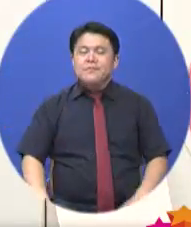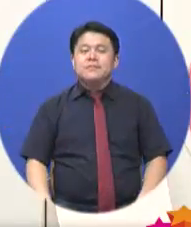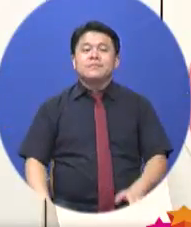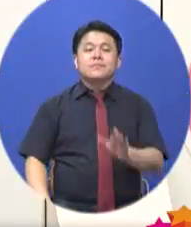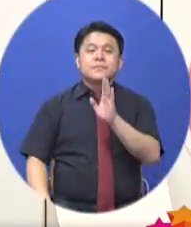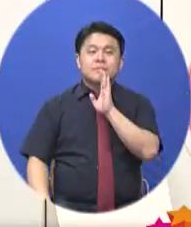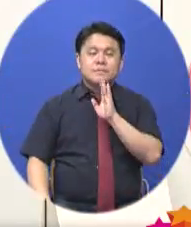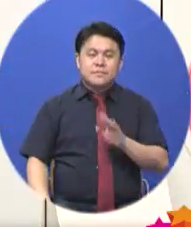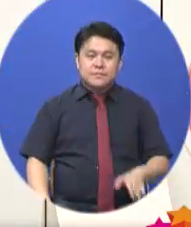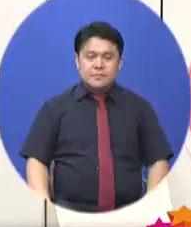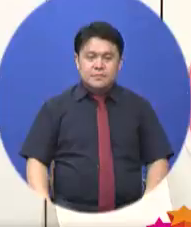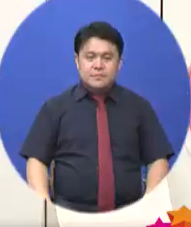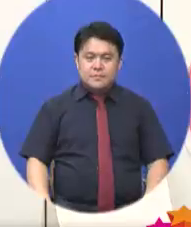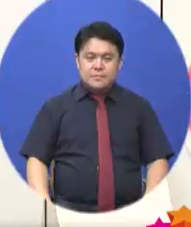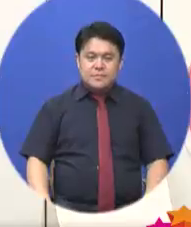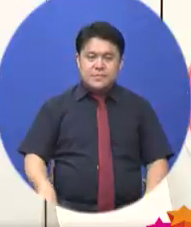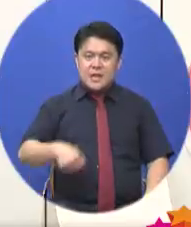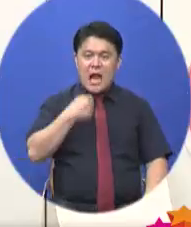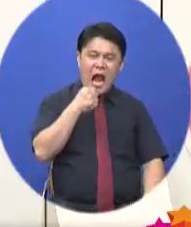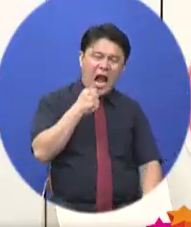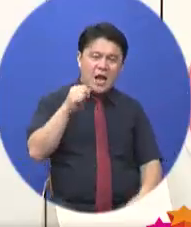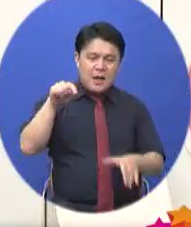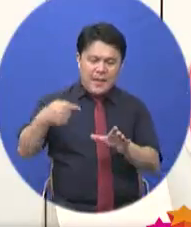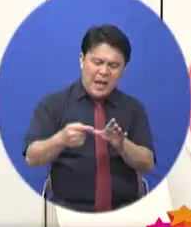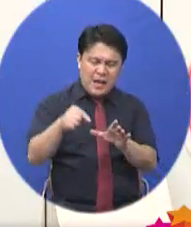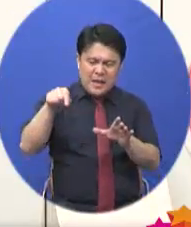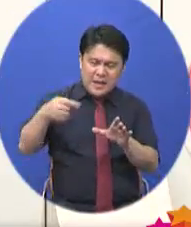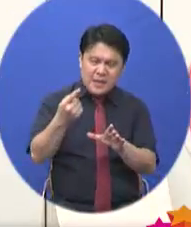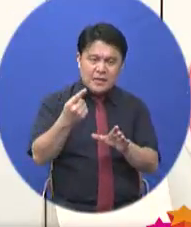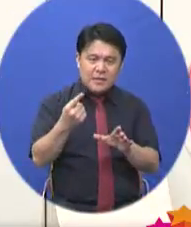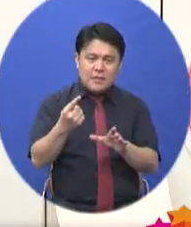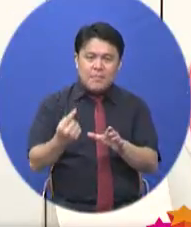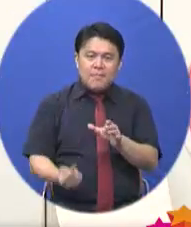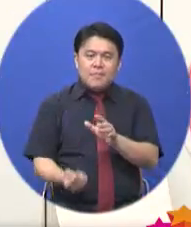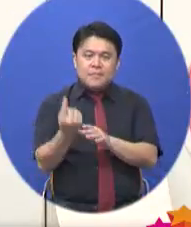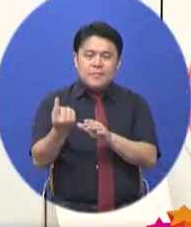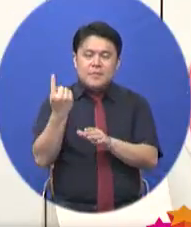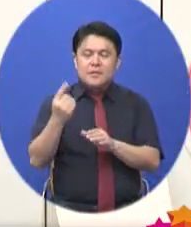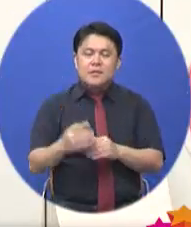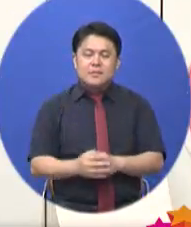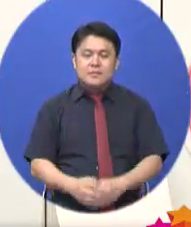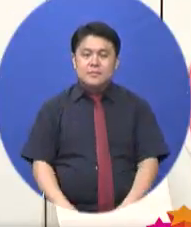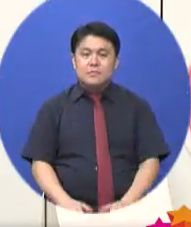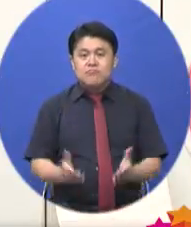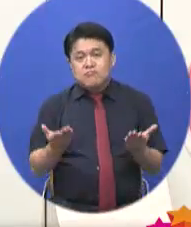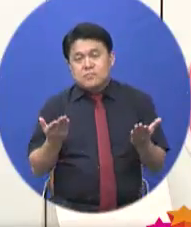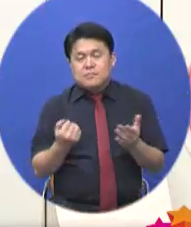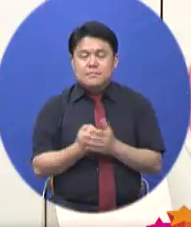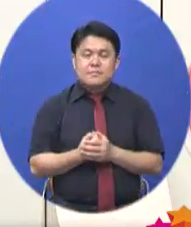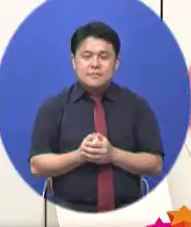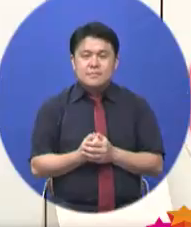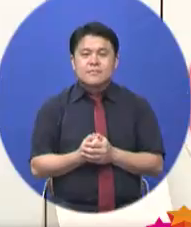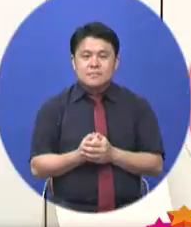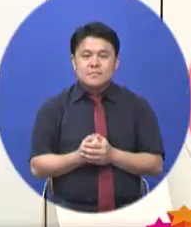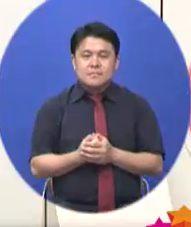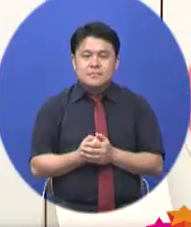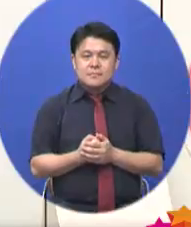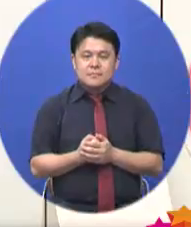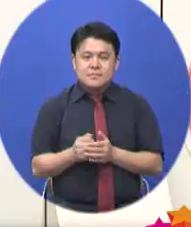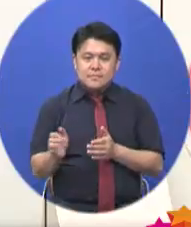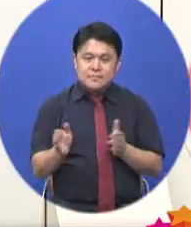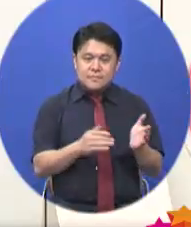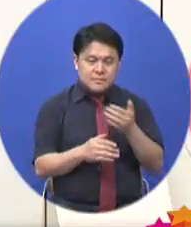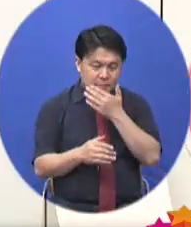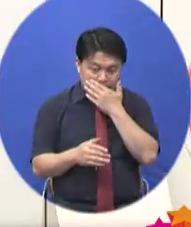그렇죠. 왜냐하면 네. 목소리가 빽빽한 거 팍팍 하면 바늘이 퐁퐁 튀죠. 네, 그건 네, 당연하죠. 네. 네.